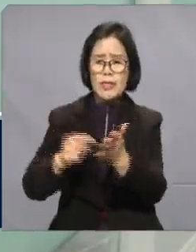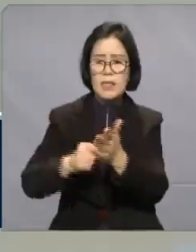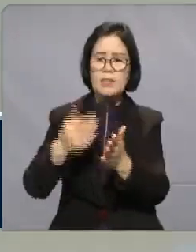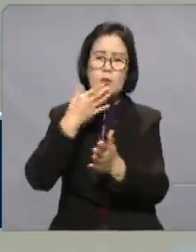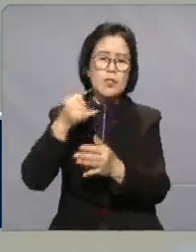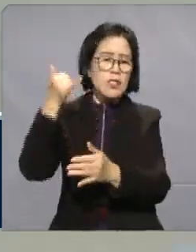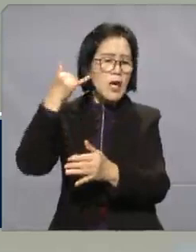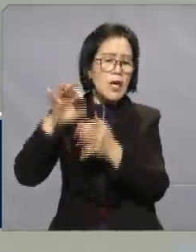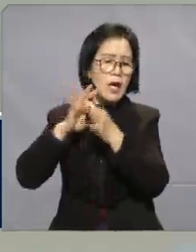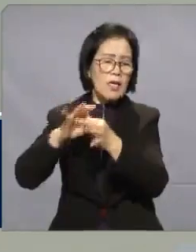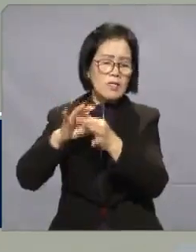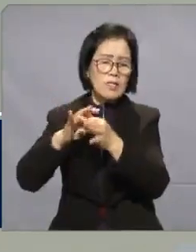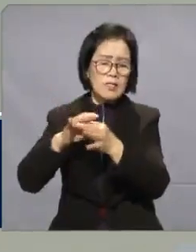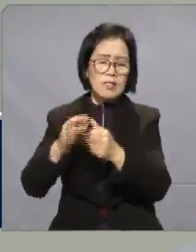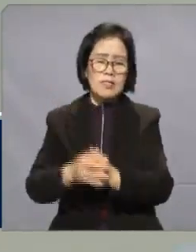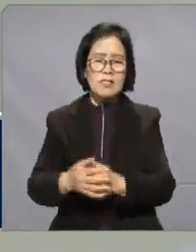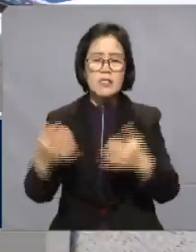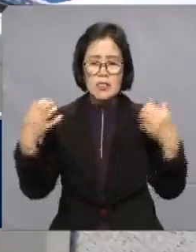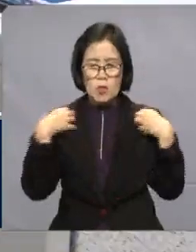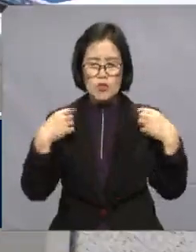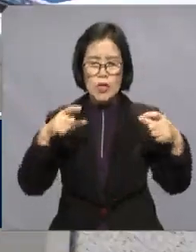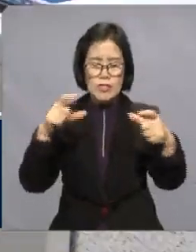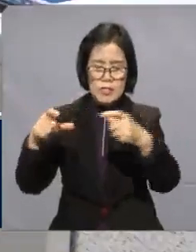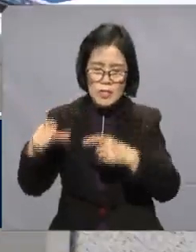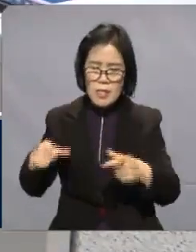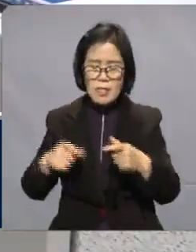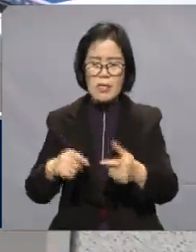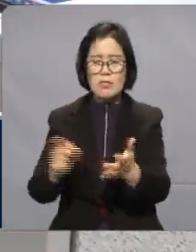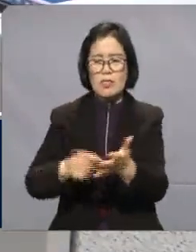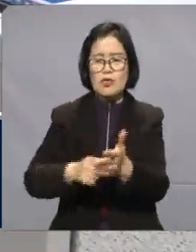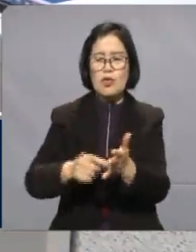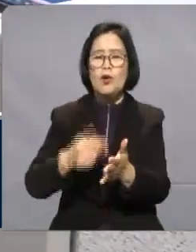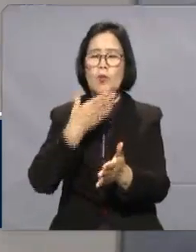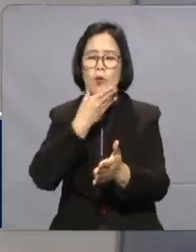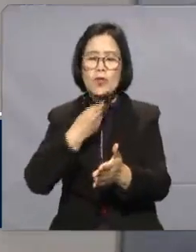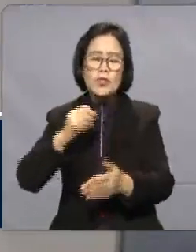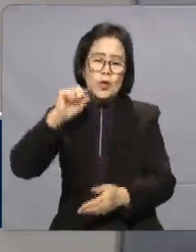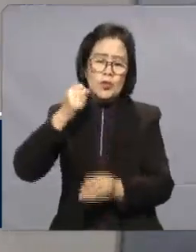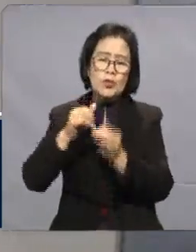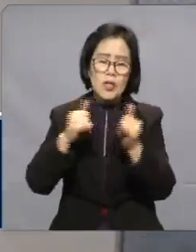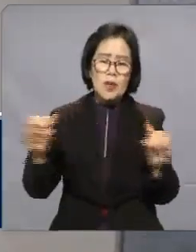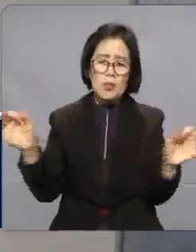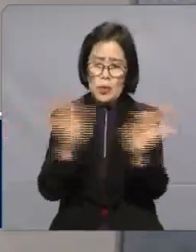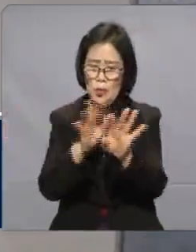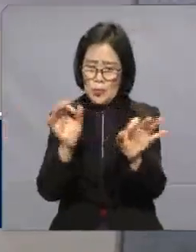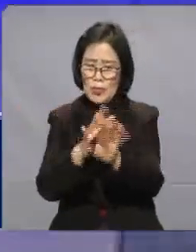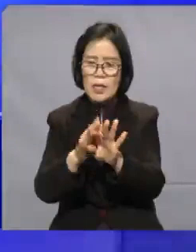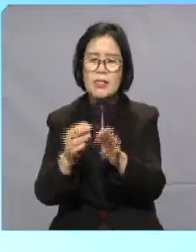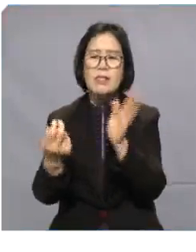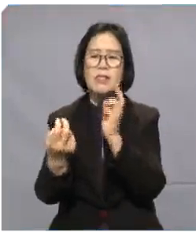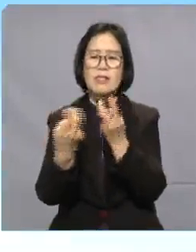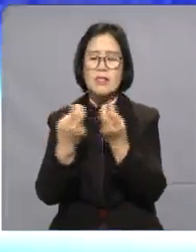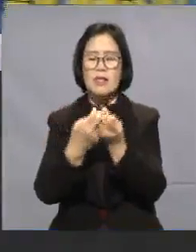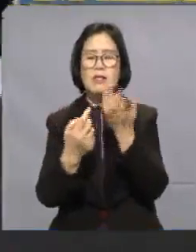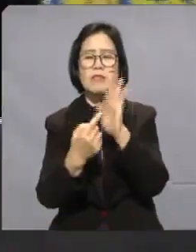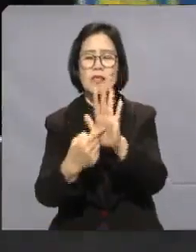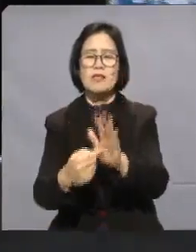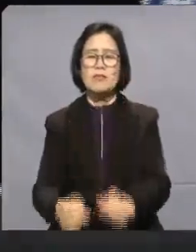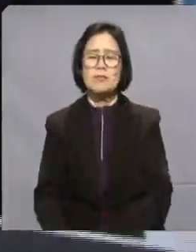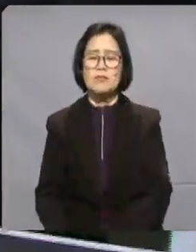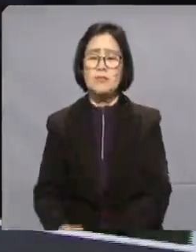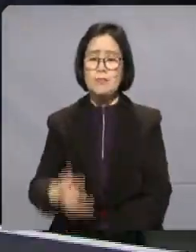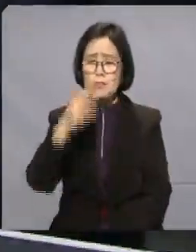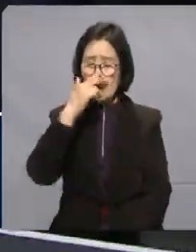긴급복지 한라인을 가동하는 등 정부와 지자체들이 서둘러 복지 사각지대를 없앨 대책을 내놨습니다.